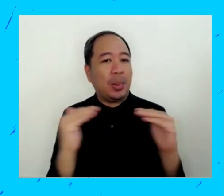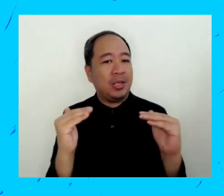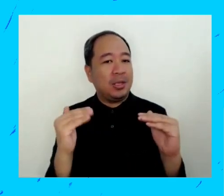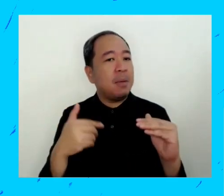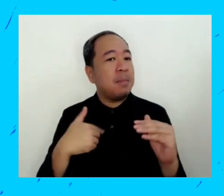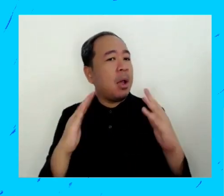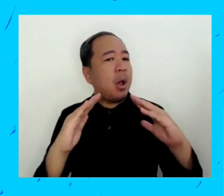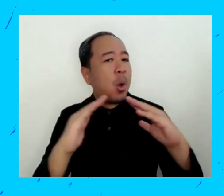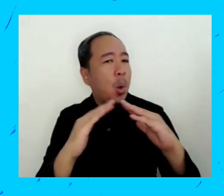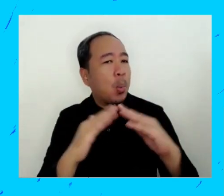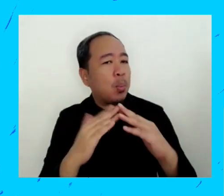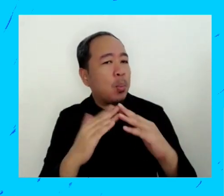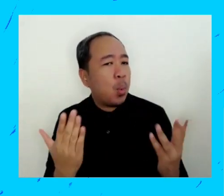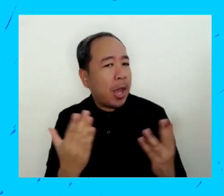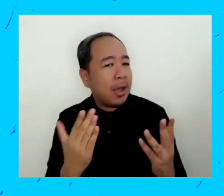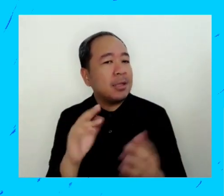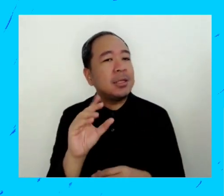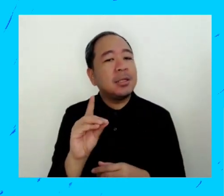Delhi.